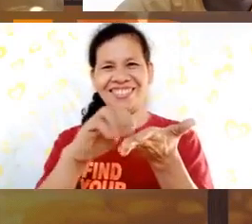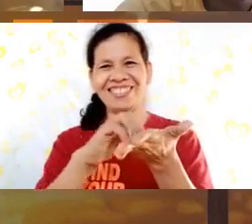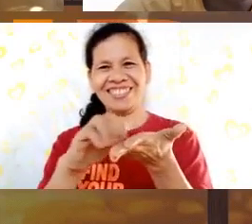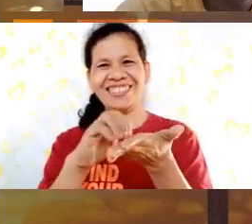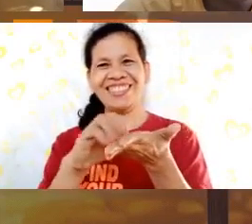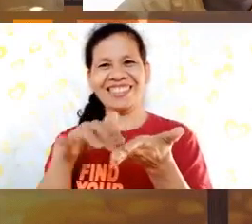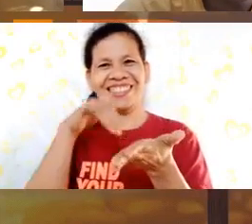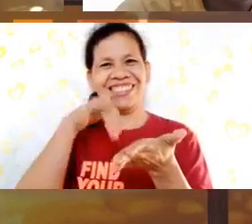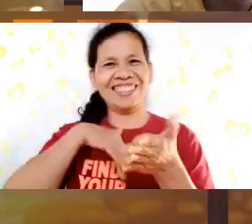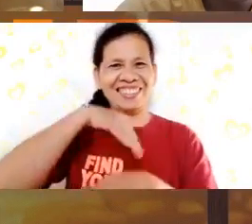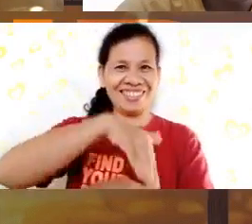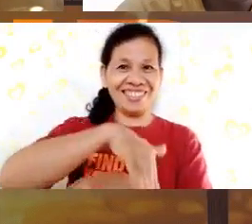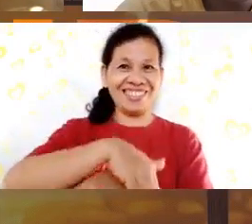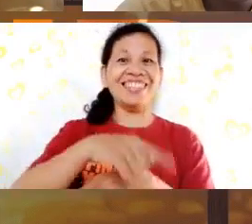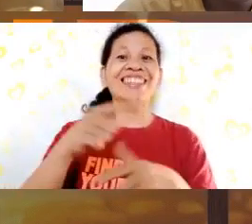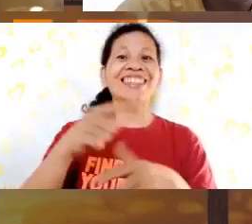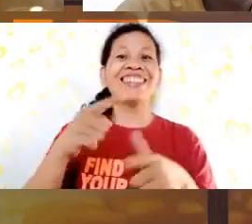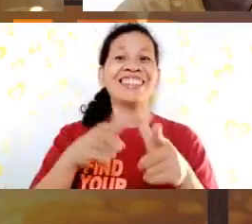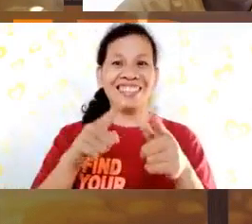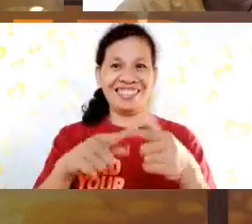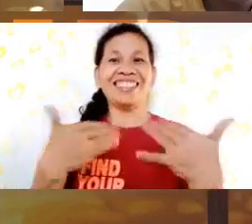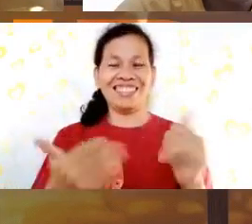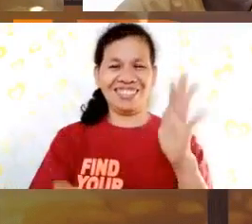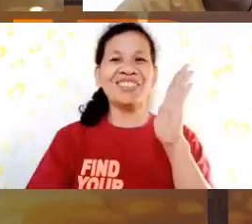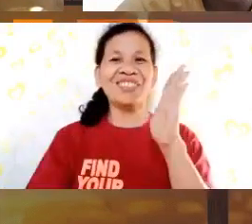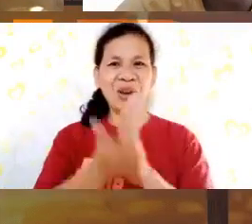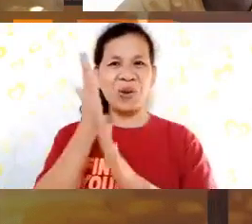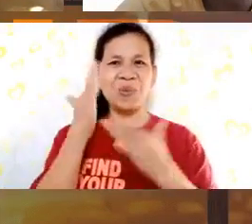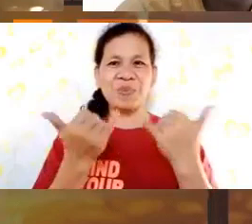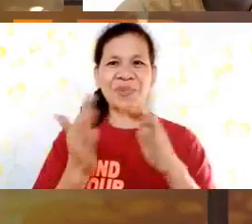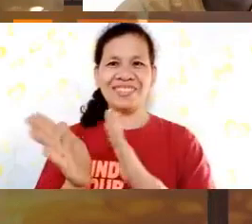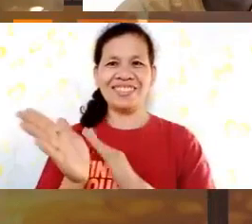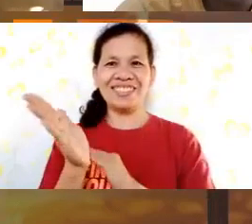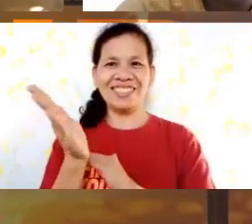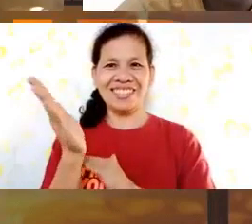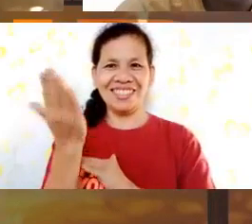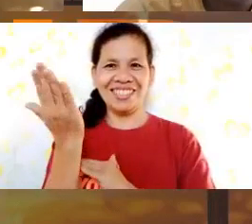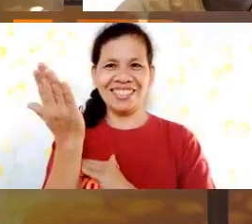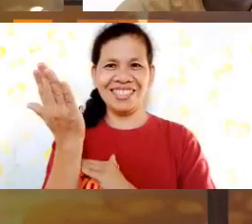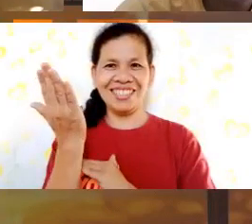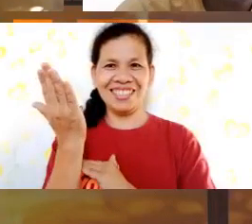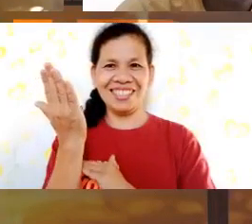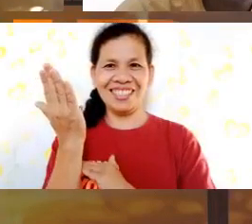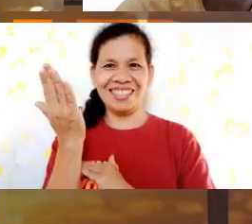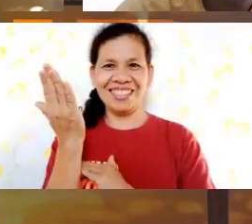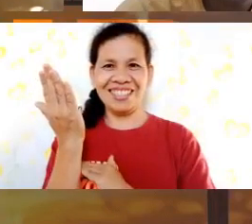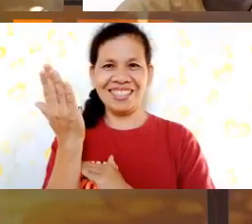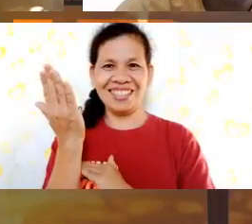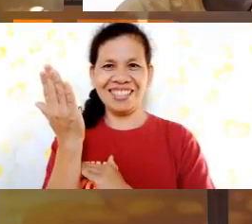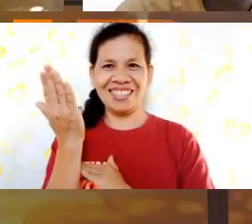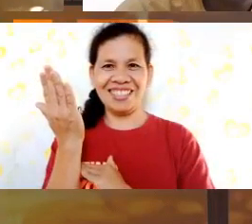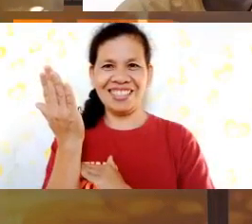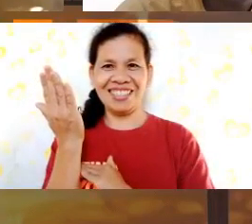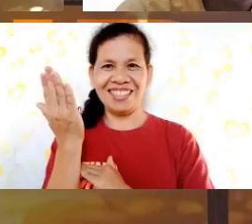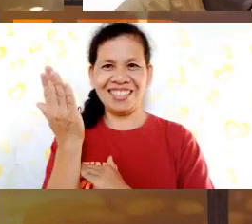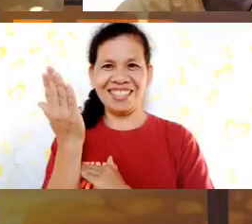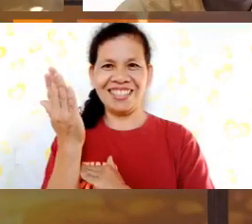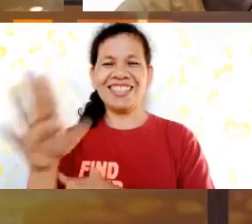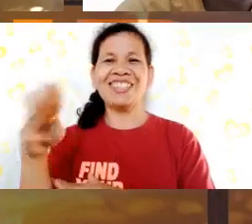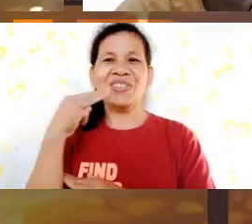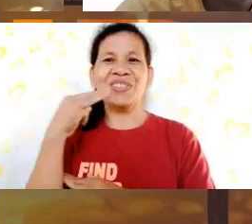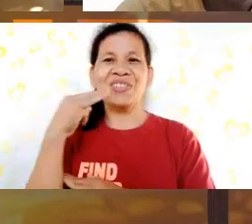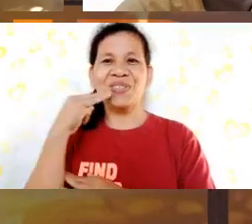naging successful po lang po tayo ngayong umaga. Ano, kay Ma'am Aileen, kung